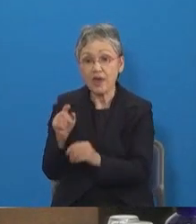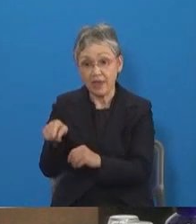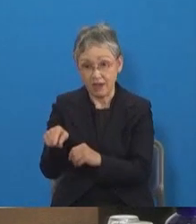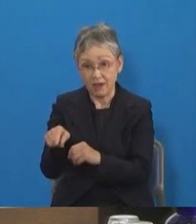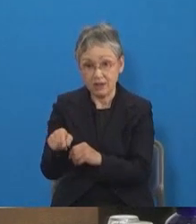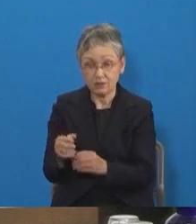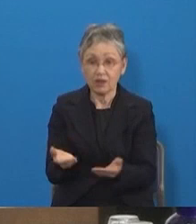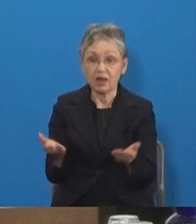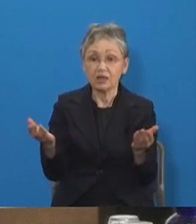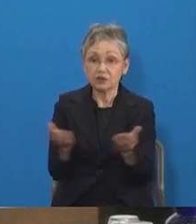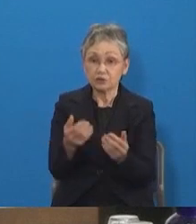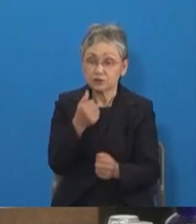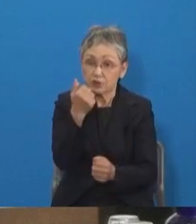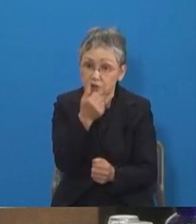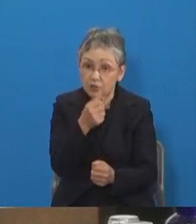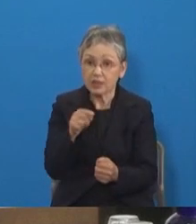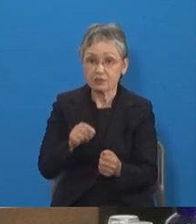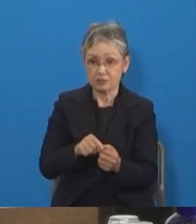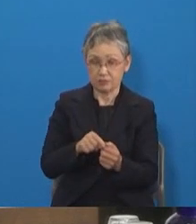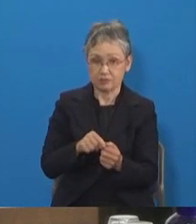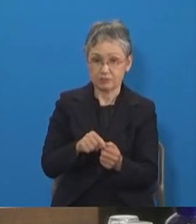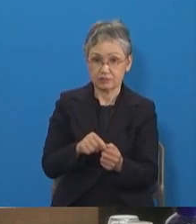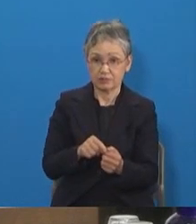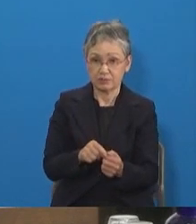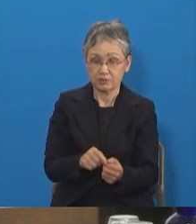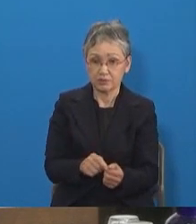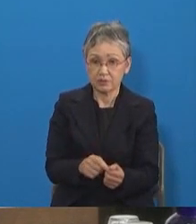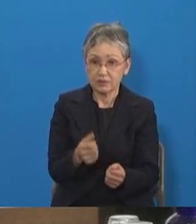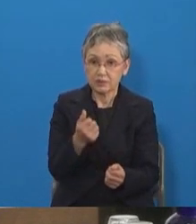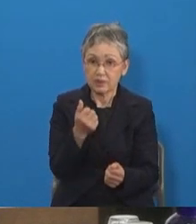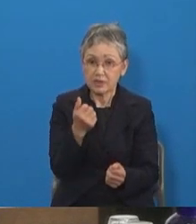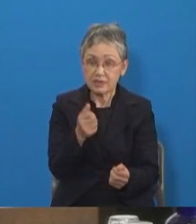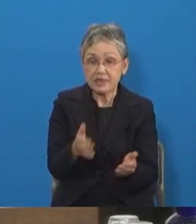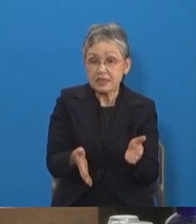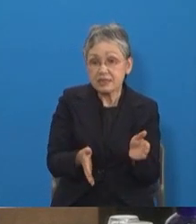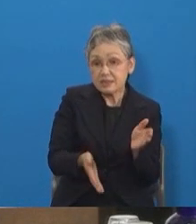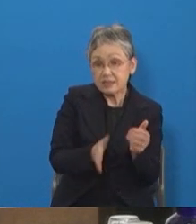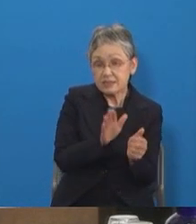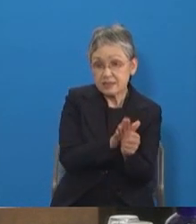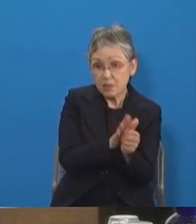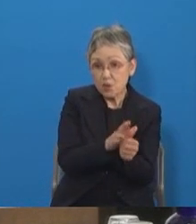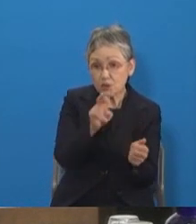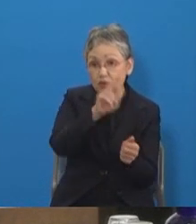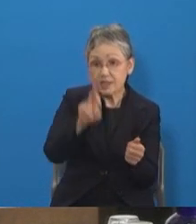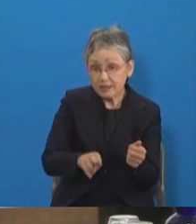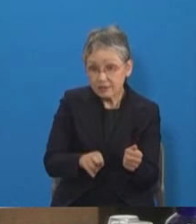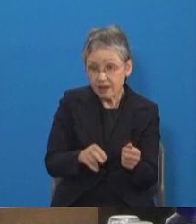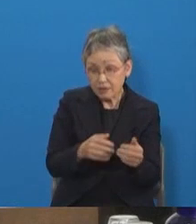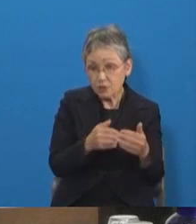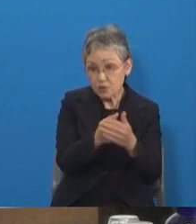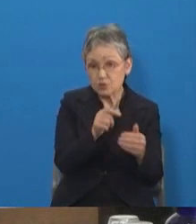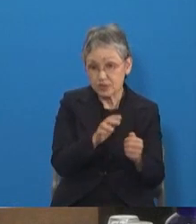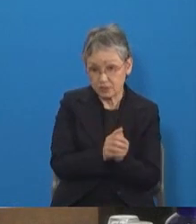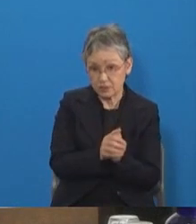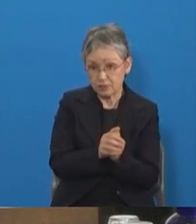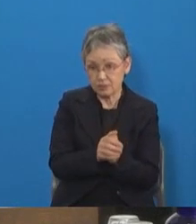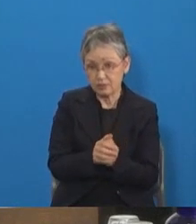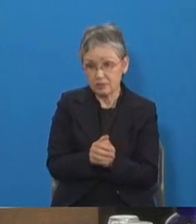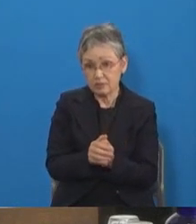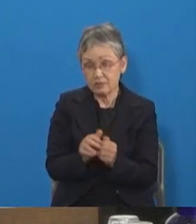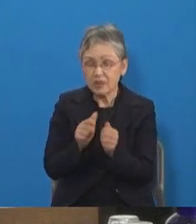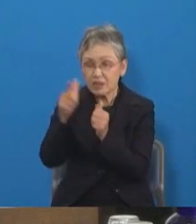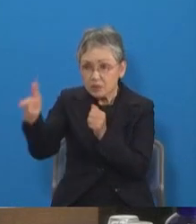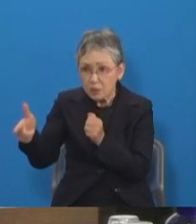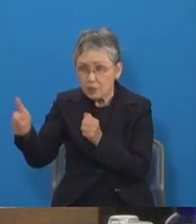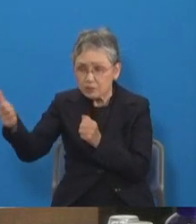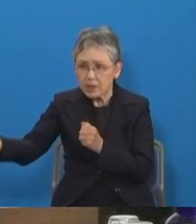を行う保育人材サポートセンターの運営、また遠隔地質の若手保育士のための宿舎貸し上げの実施